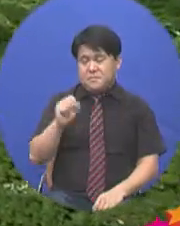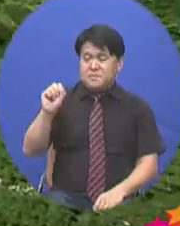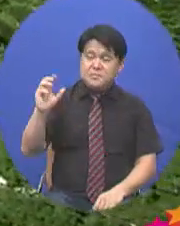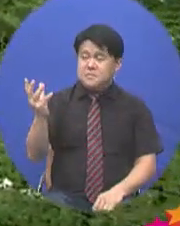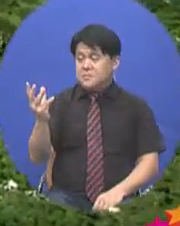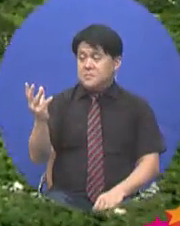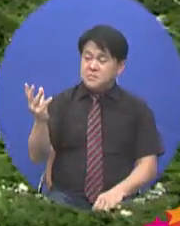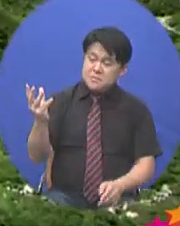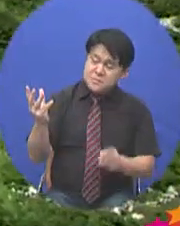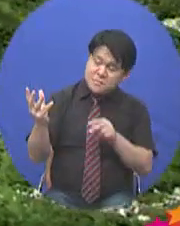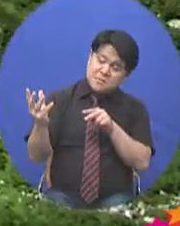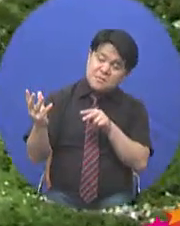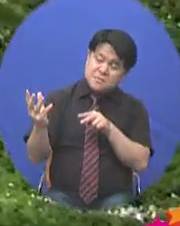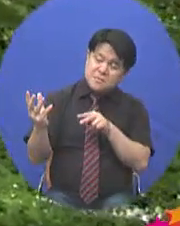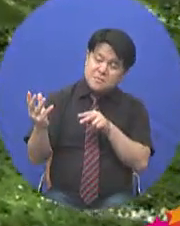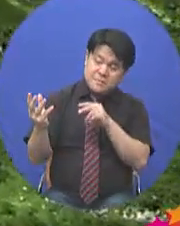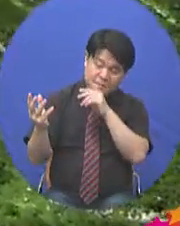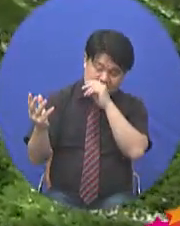이자식들